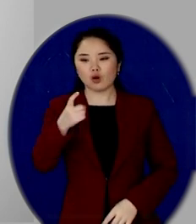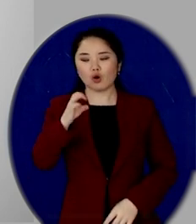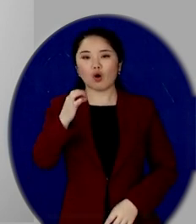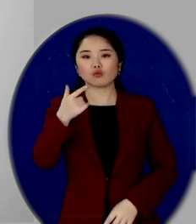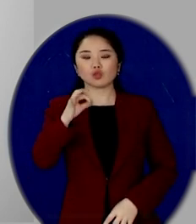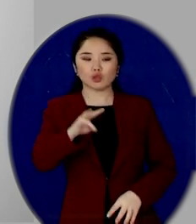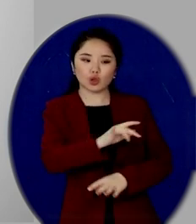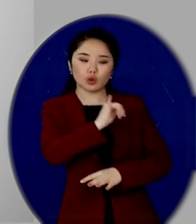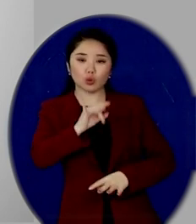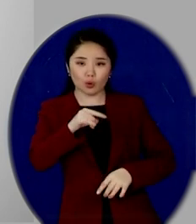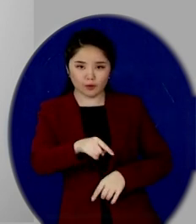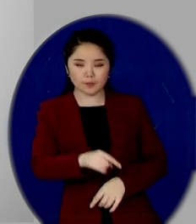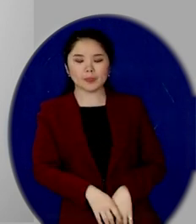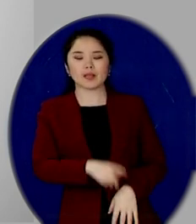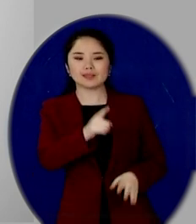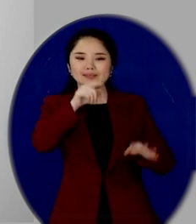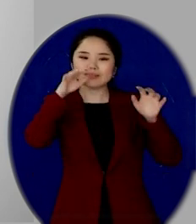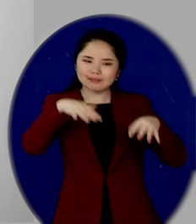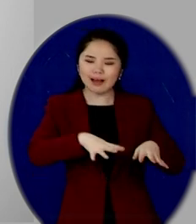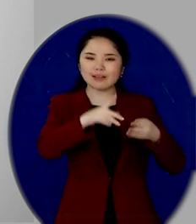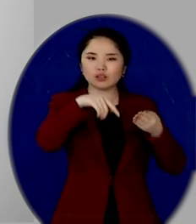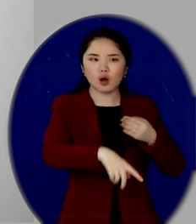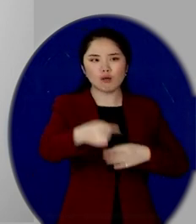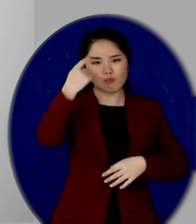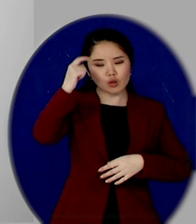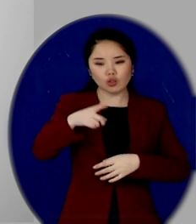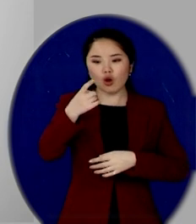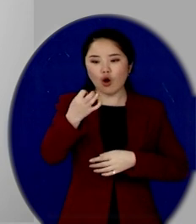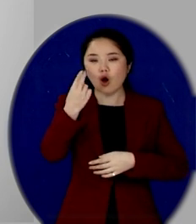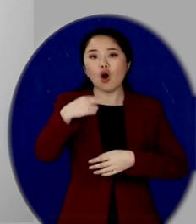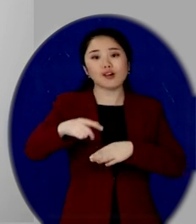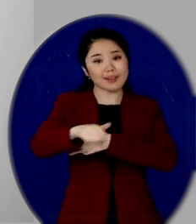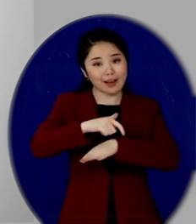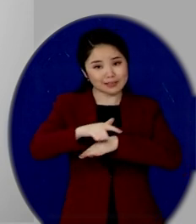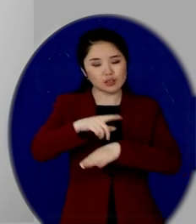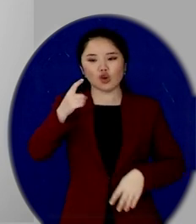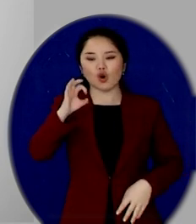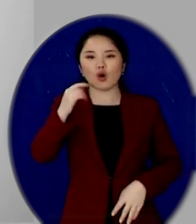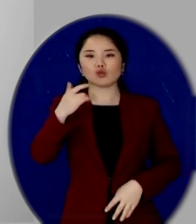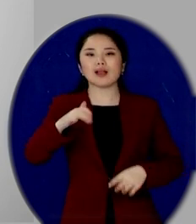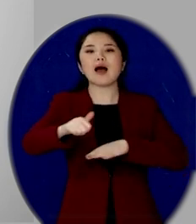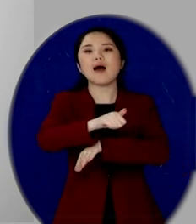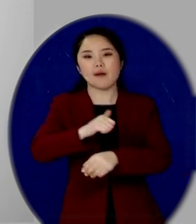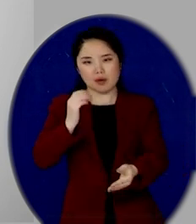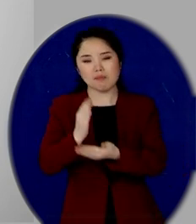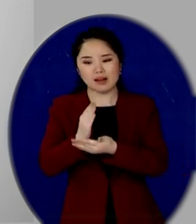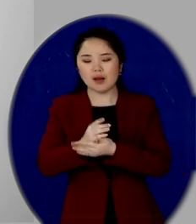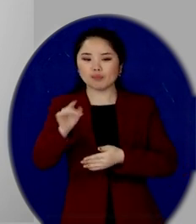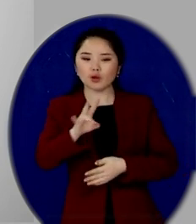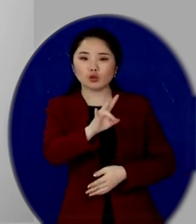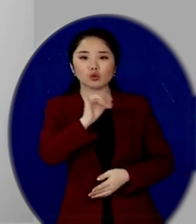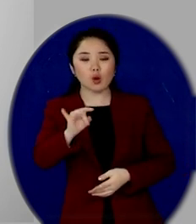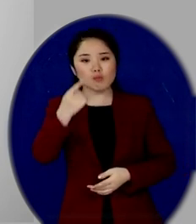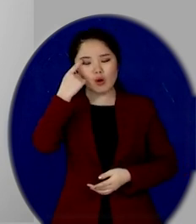нуур, хөвсгөл далайн Монгол улсын хойд хэсэгт Хөвсгөл аймагт оршдог. Энэ нуур нь